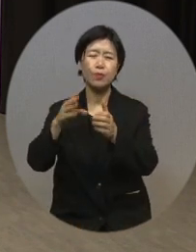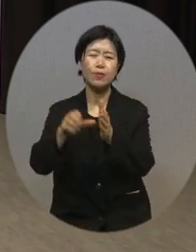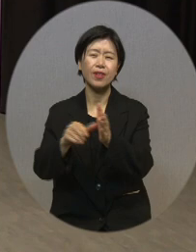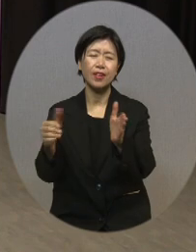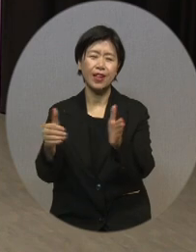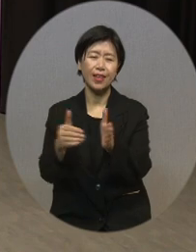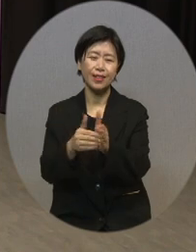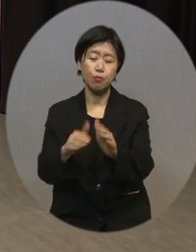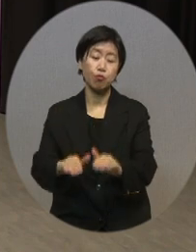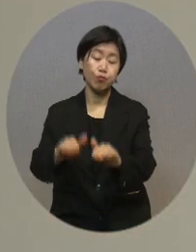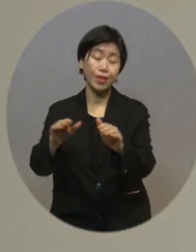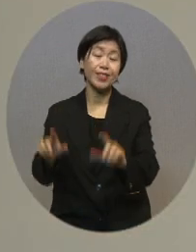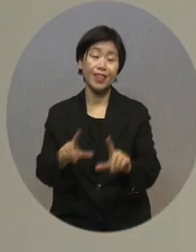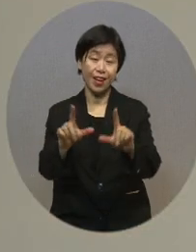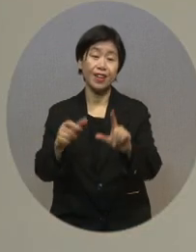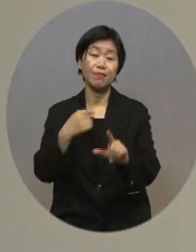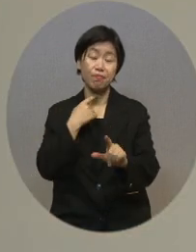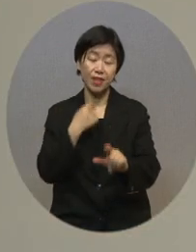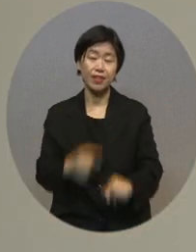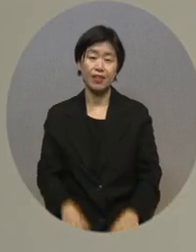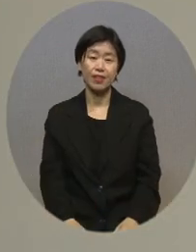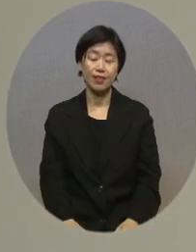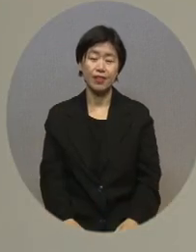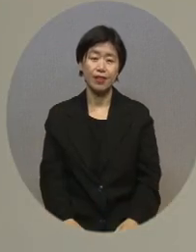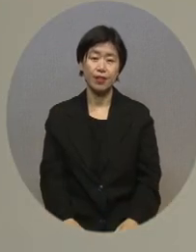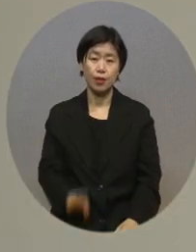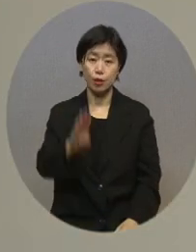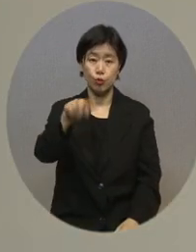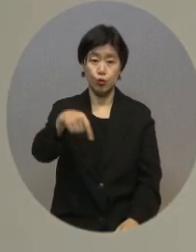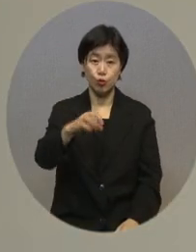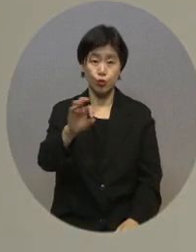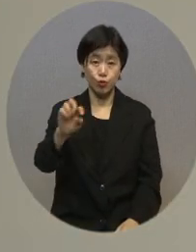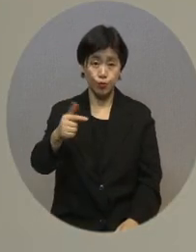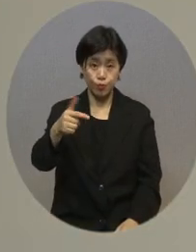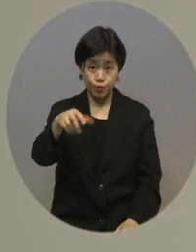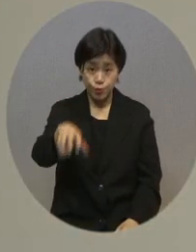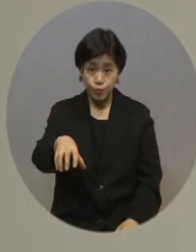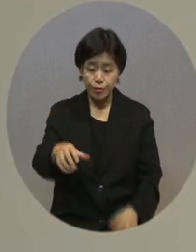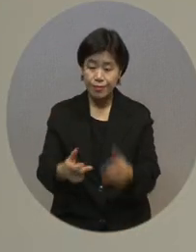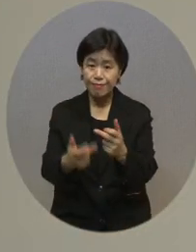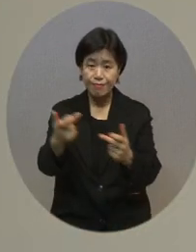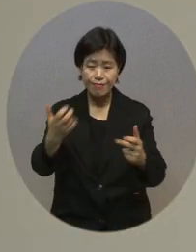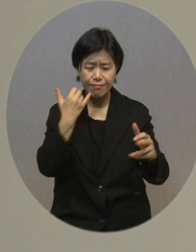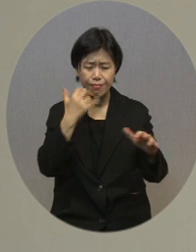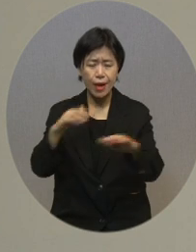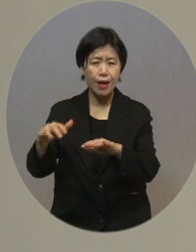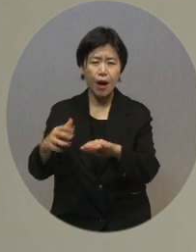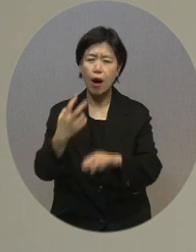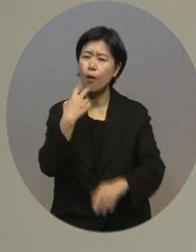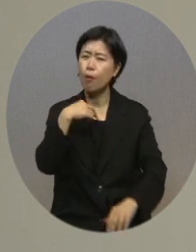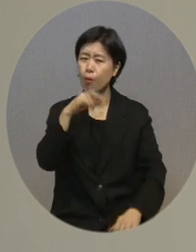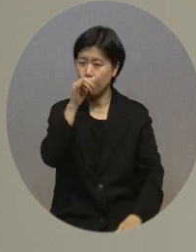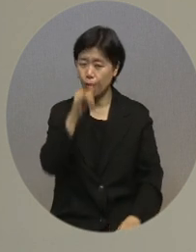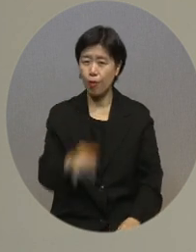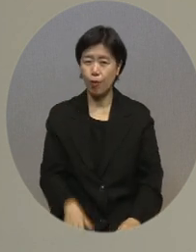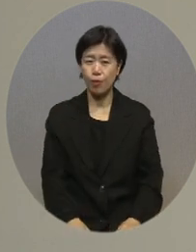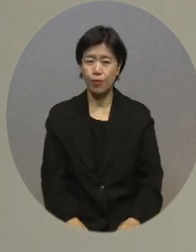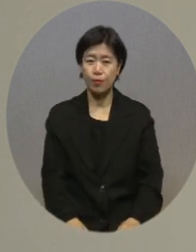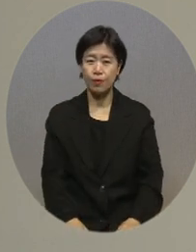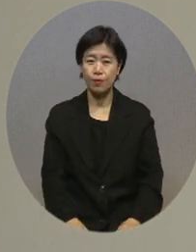거기에 있었는데요. 네. 거기는 산과 바다와 들이 다 공존하는 동네입니다. 아.